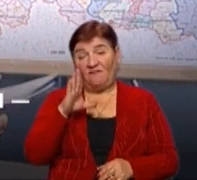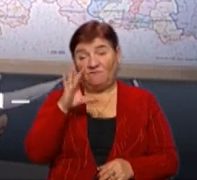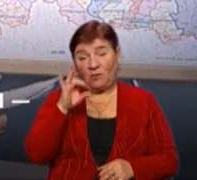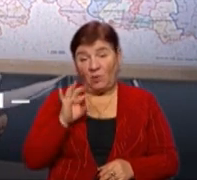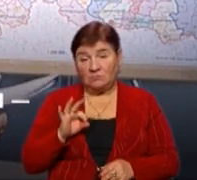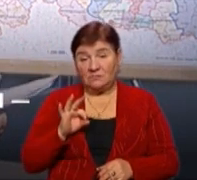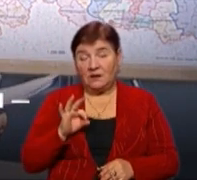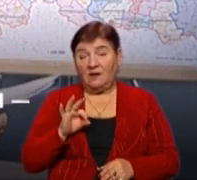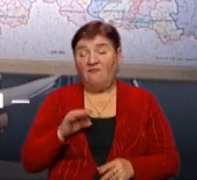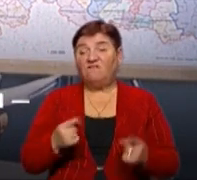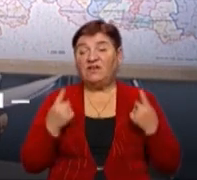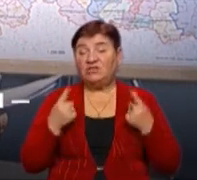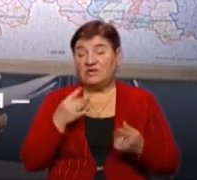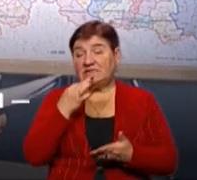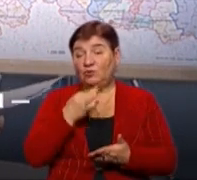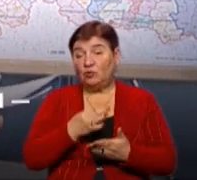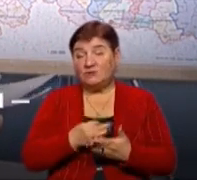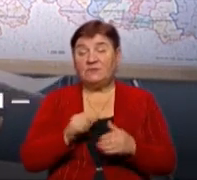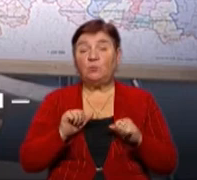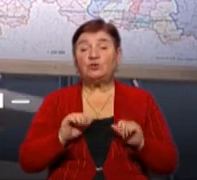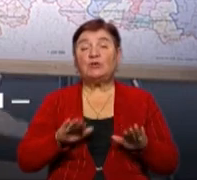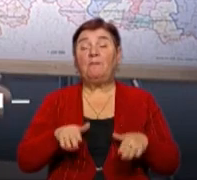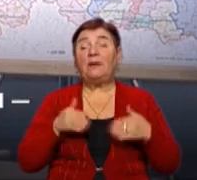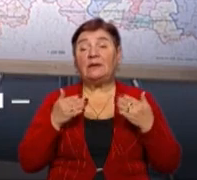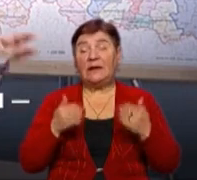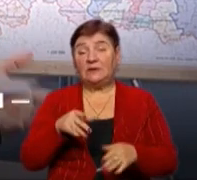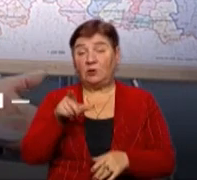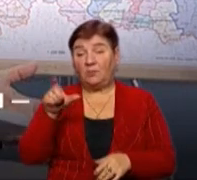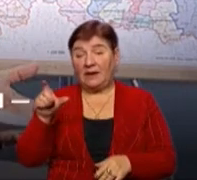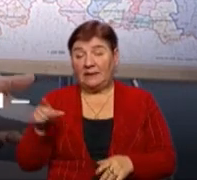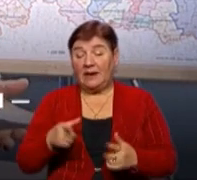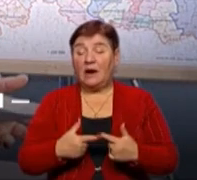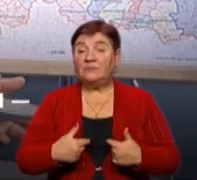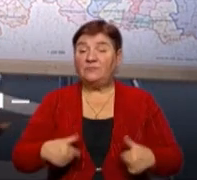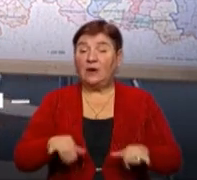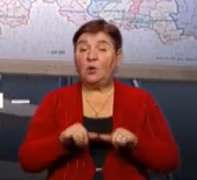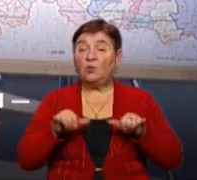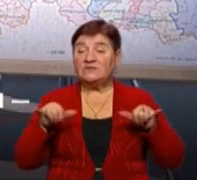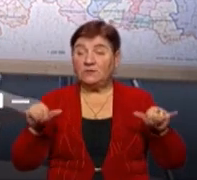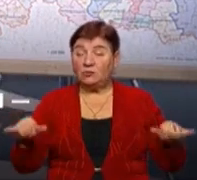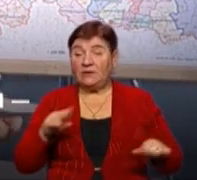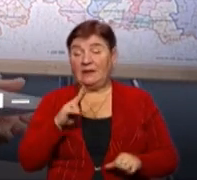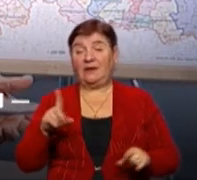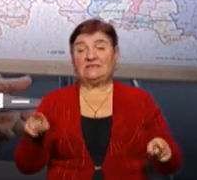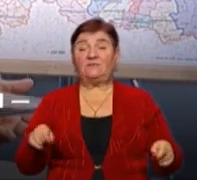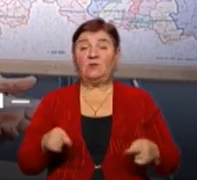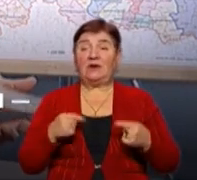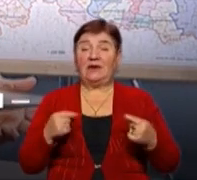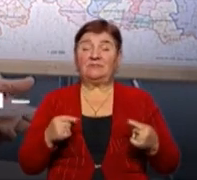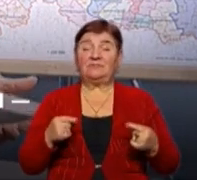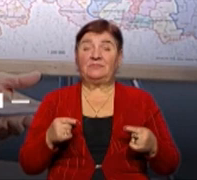Тобто величезний досвід можна передати громадам, і більше того, через Агенцію регіонального розвитку, яка створена